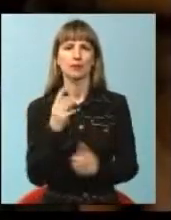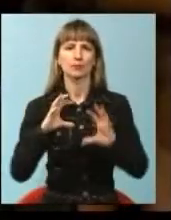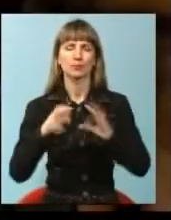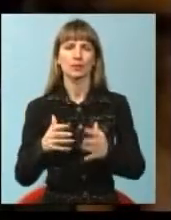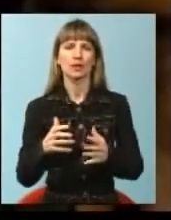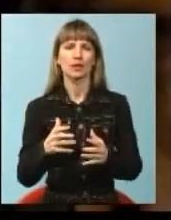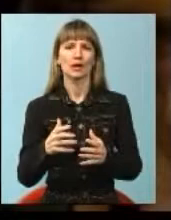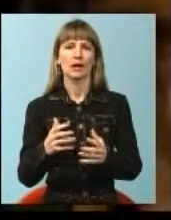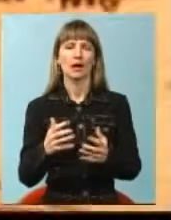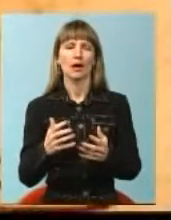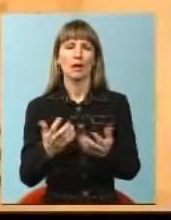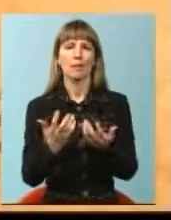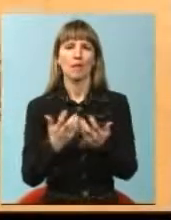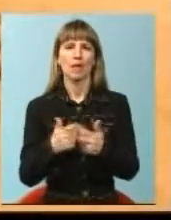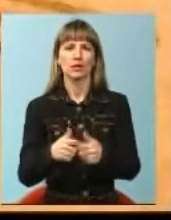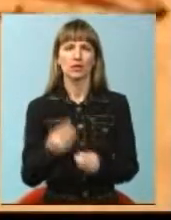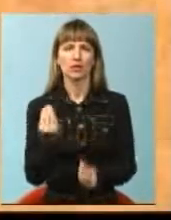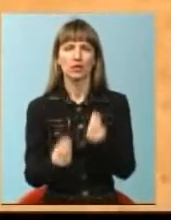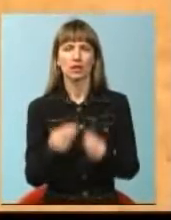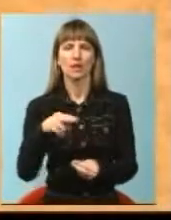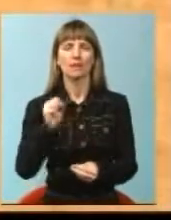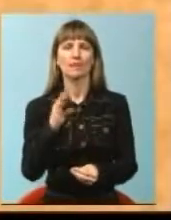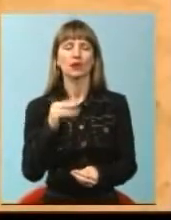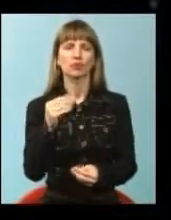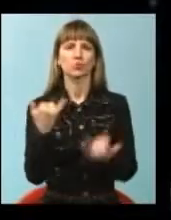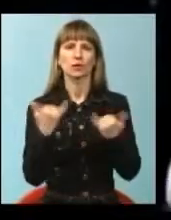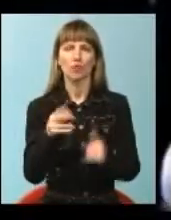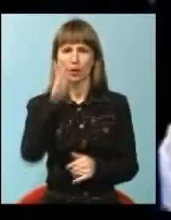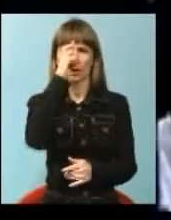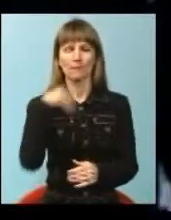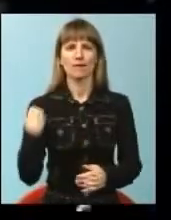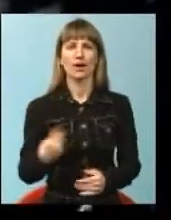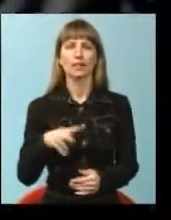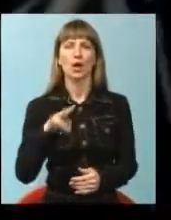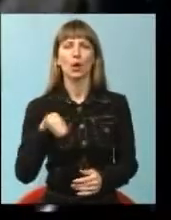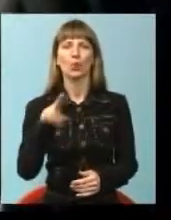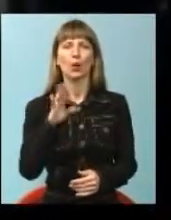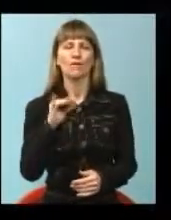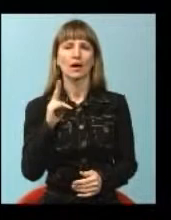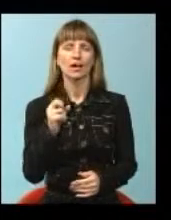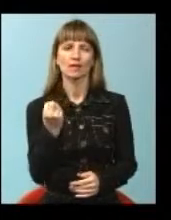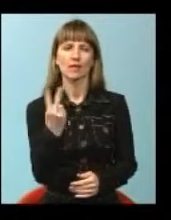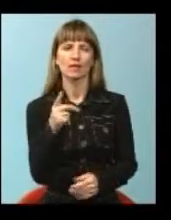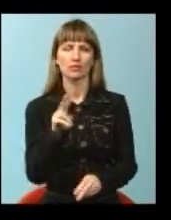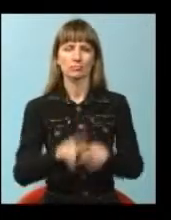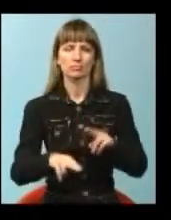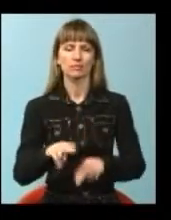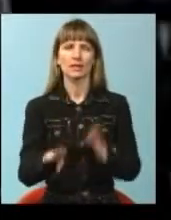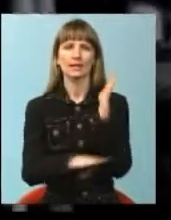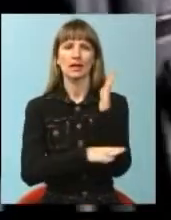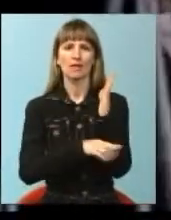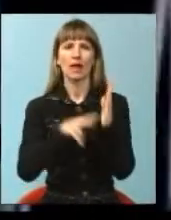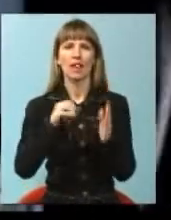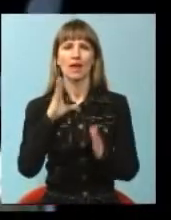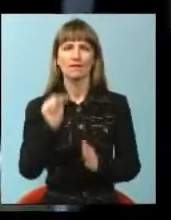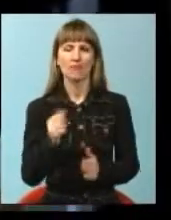світі механічні іграшки, Леонардо да Вінчі вразив короля Франції Людовика XII. Він сконструював дерев'яного